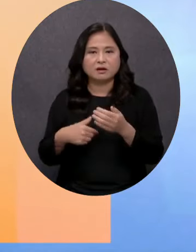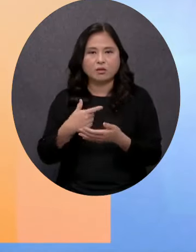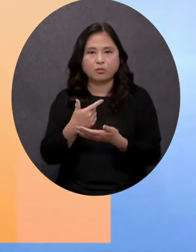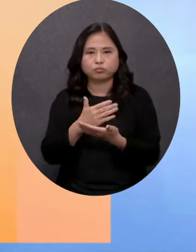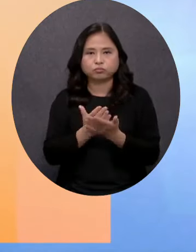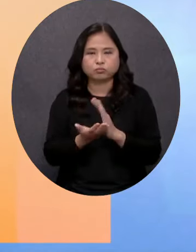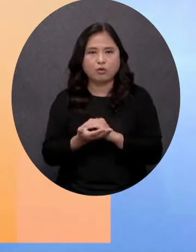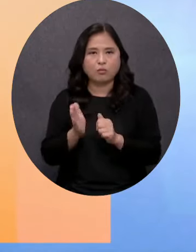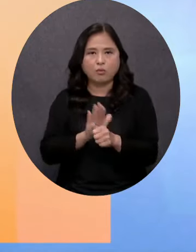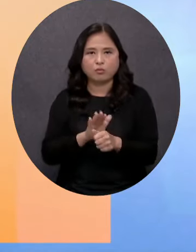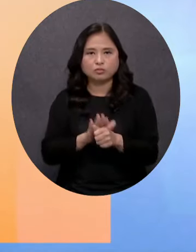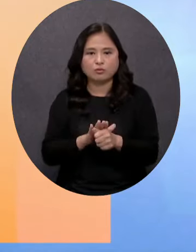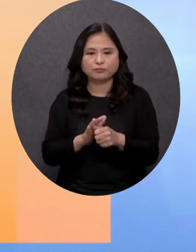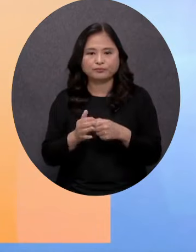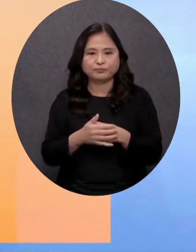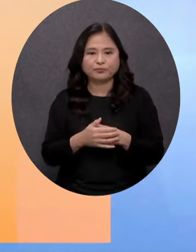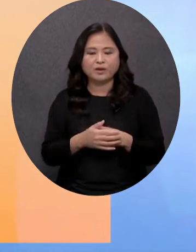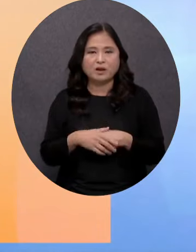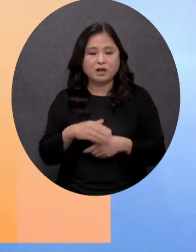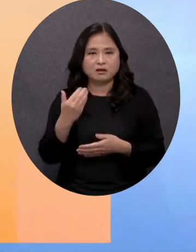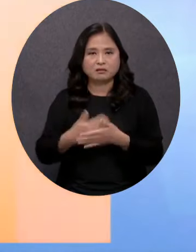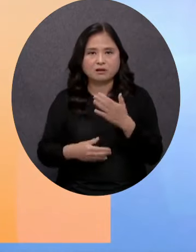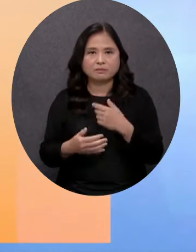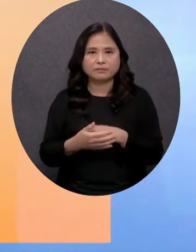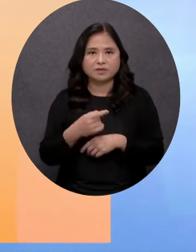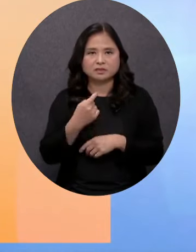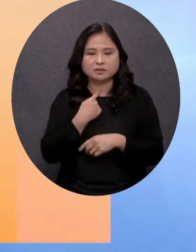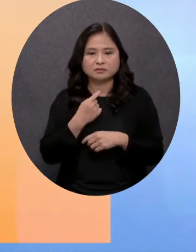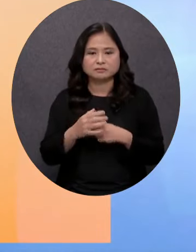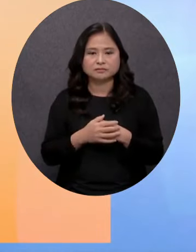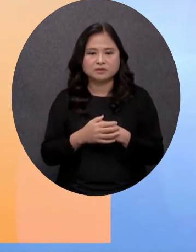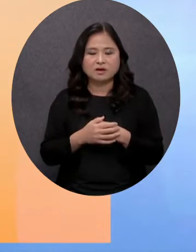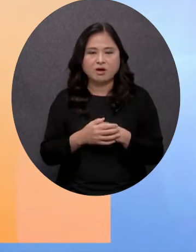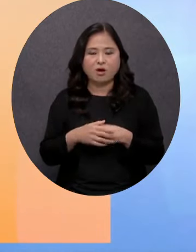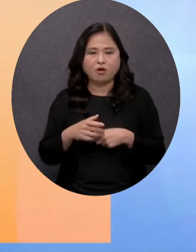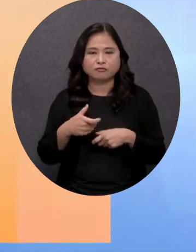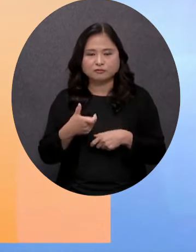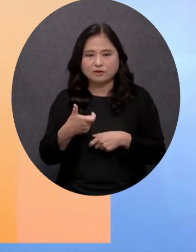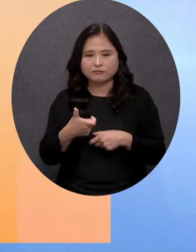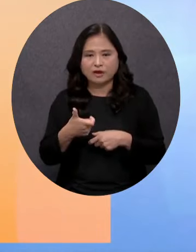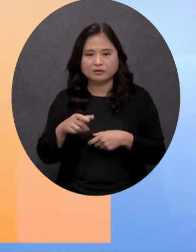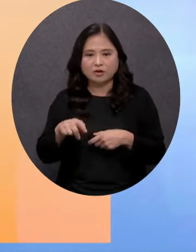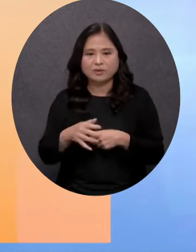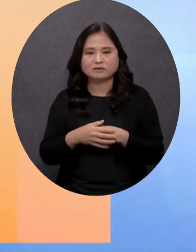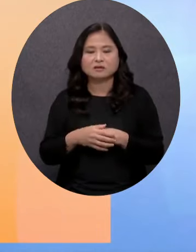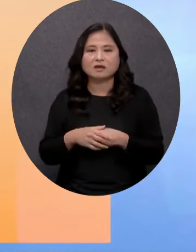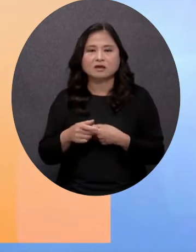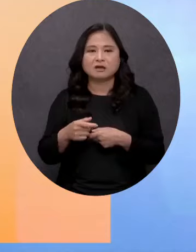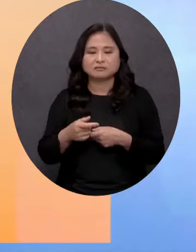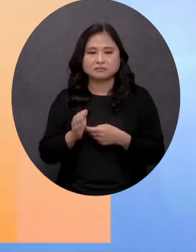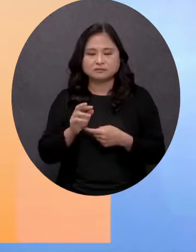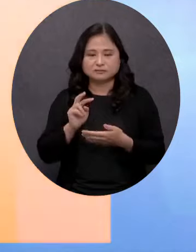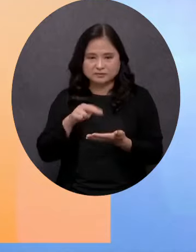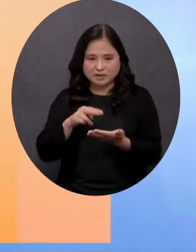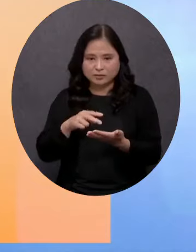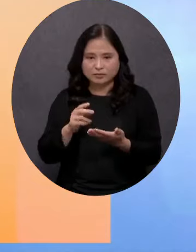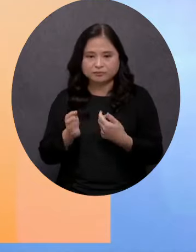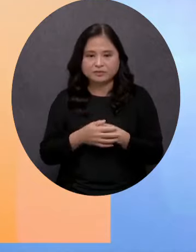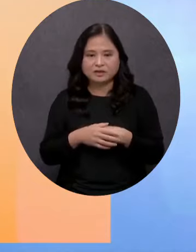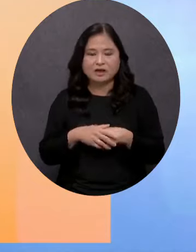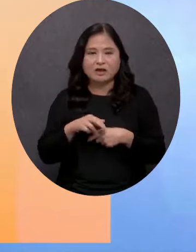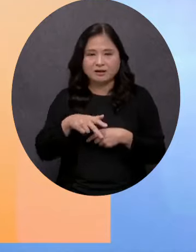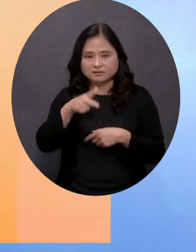保障咧，就係話咧呢一個減幅咧要係喺總收費嗰度反映嘅，所以唔單止係佢行政